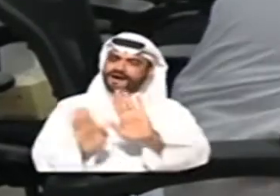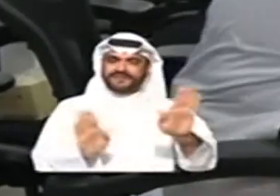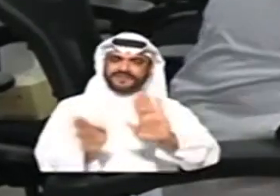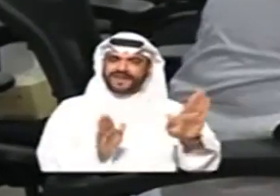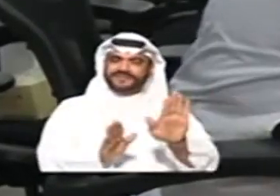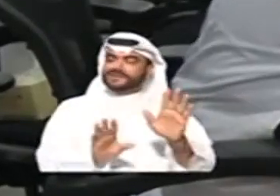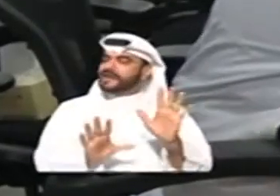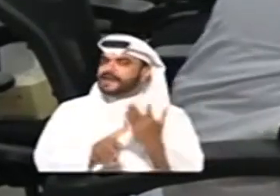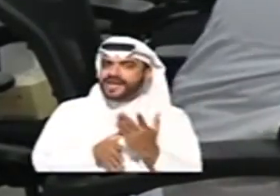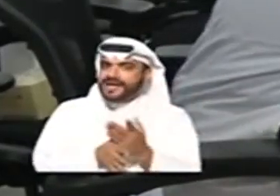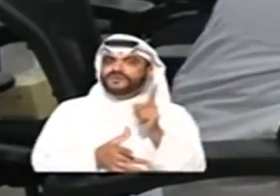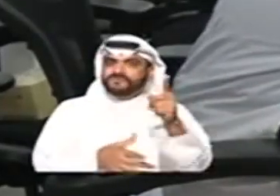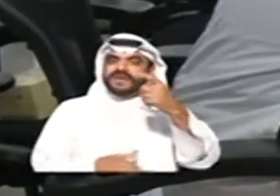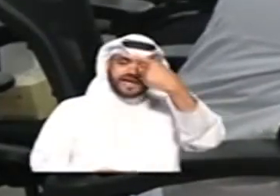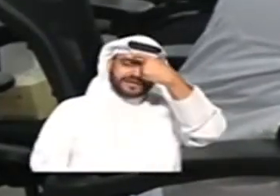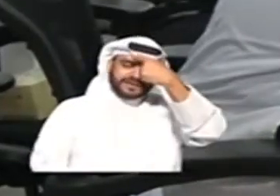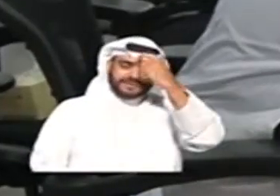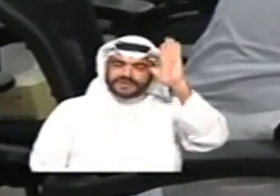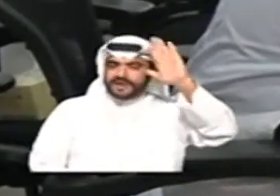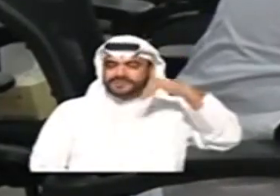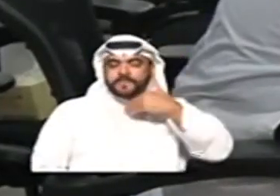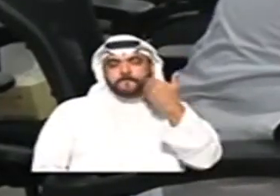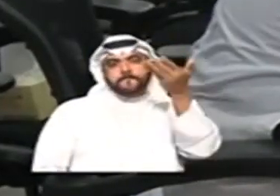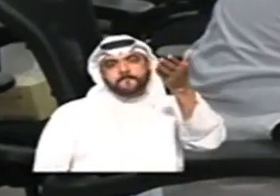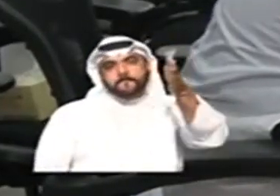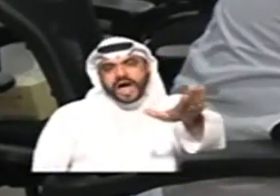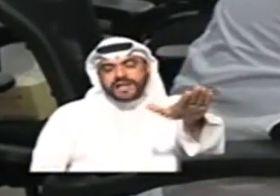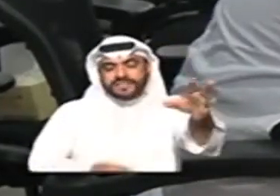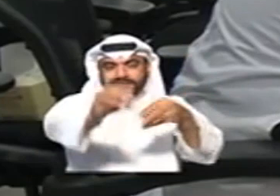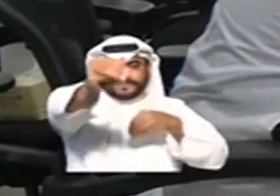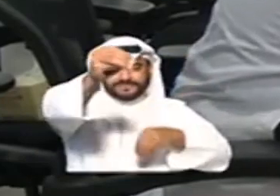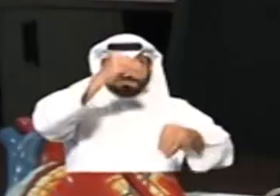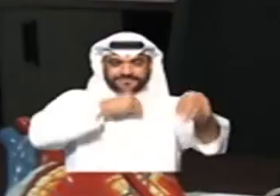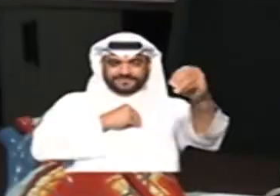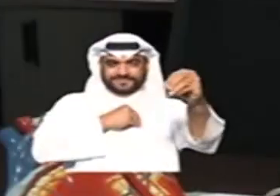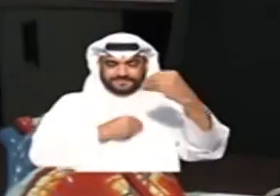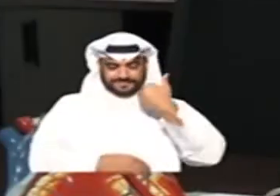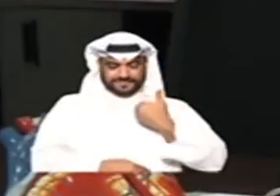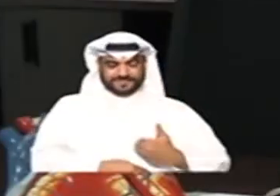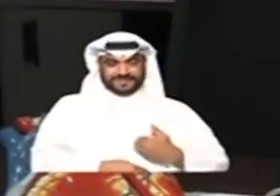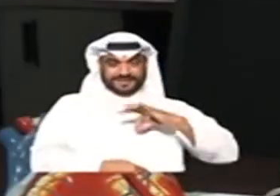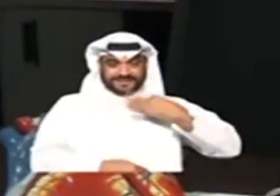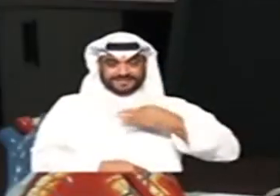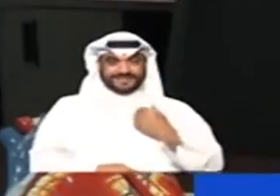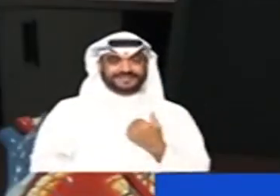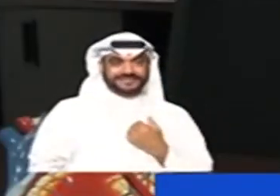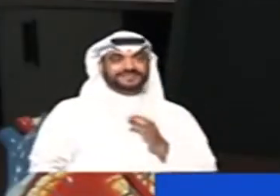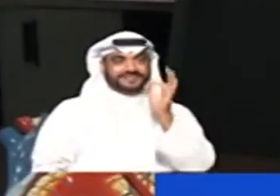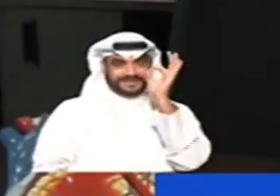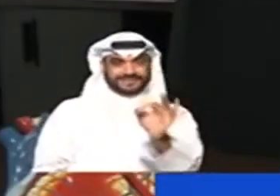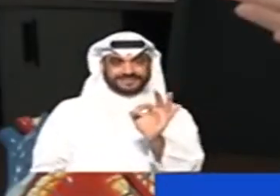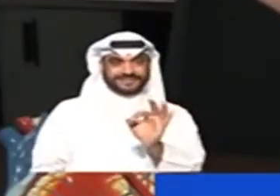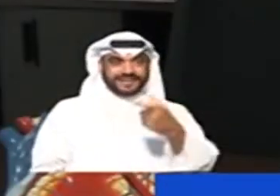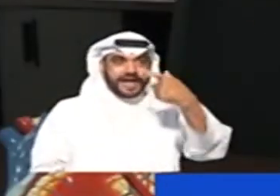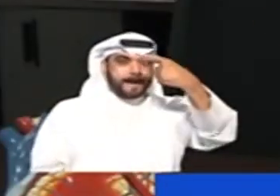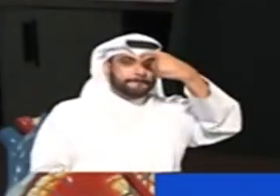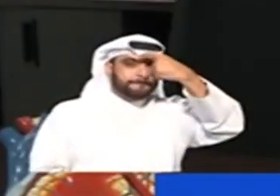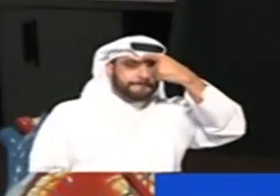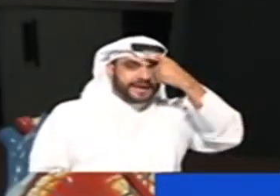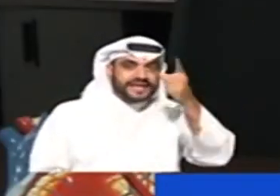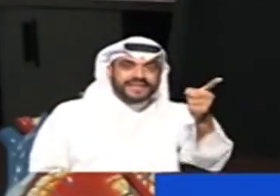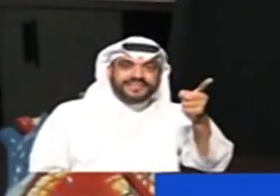قلبه متطابق للمريض، وكان الحل الوحيد الزراعة. إنه معقول المريض بي